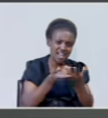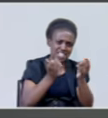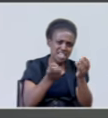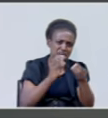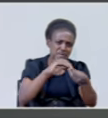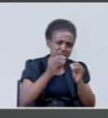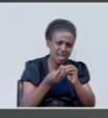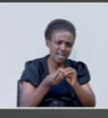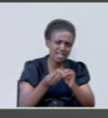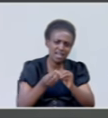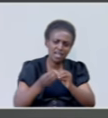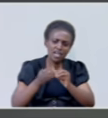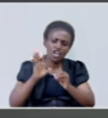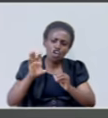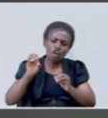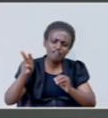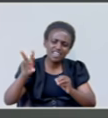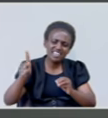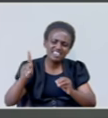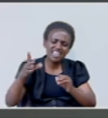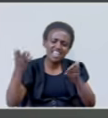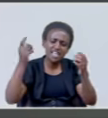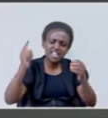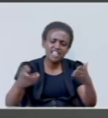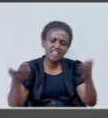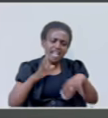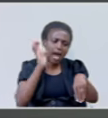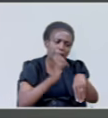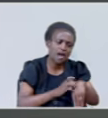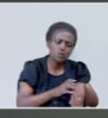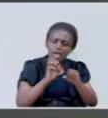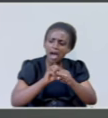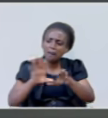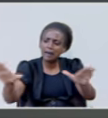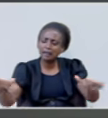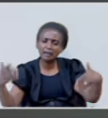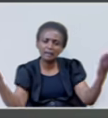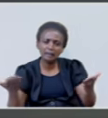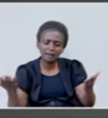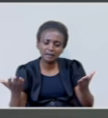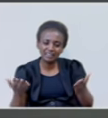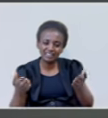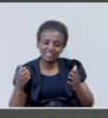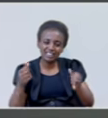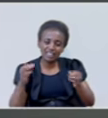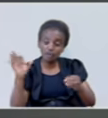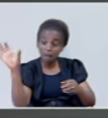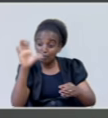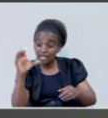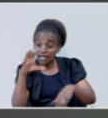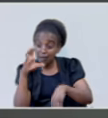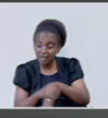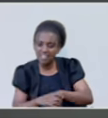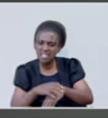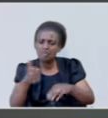cela qui nous montrera la décision à prendre. On pourrait peut-être débuter le processus de déconfinement par